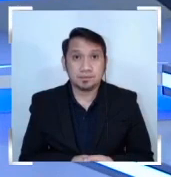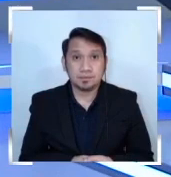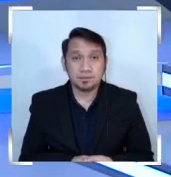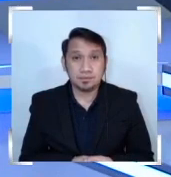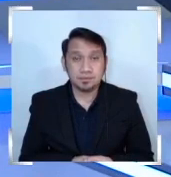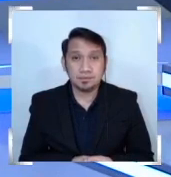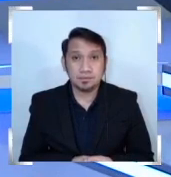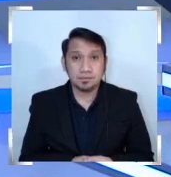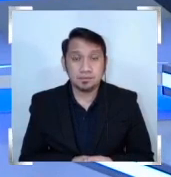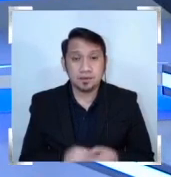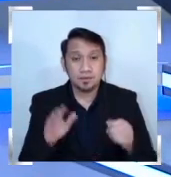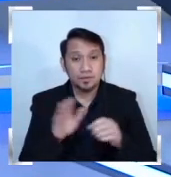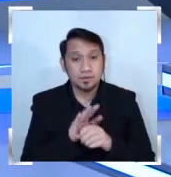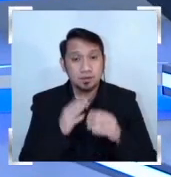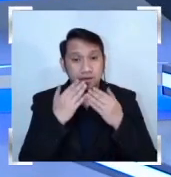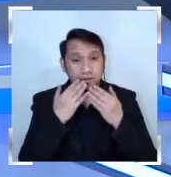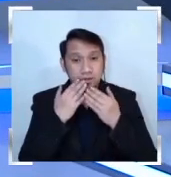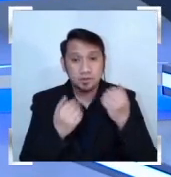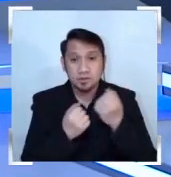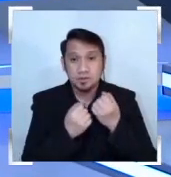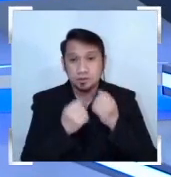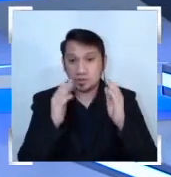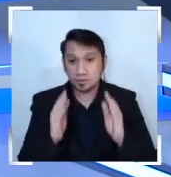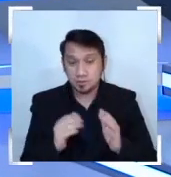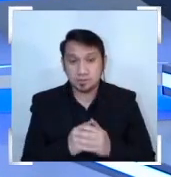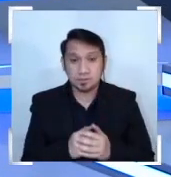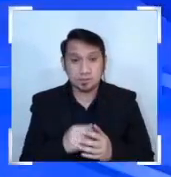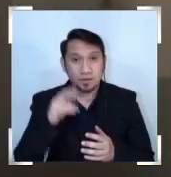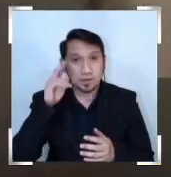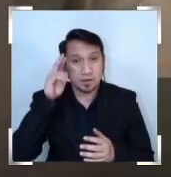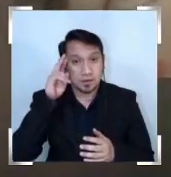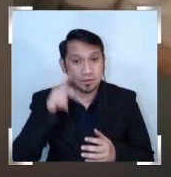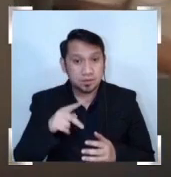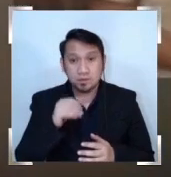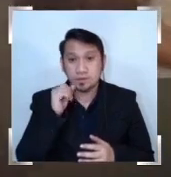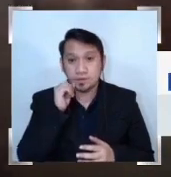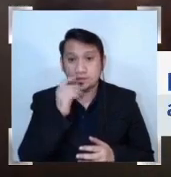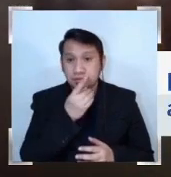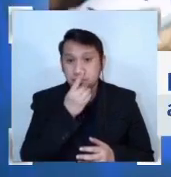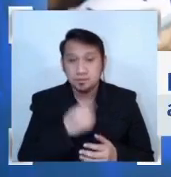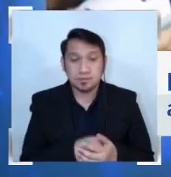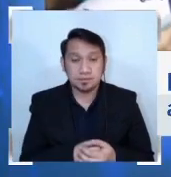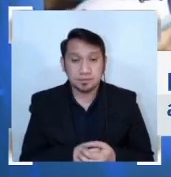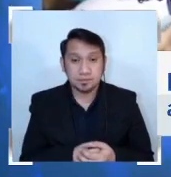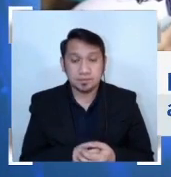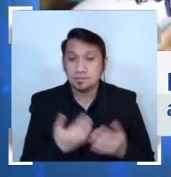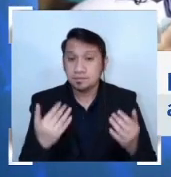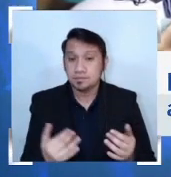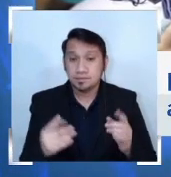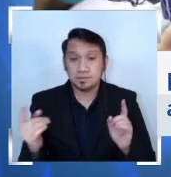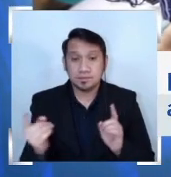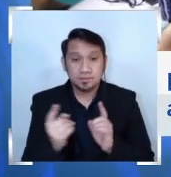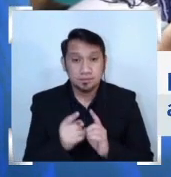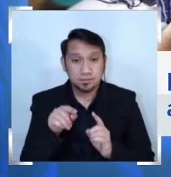Puno ng pasasalamat sa kanyang mga taga-suporta si Vice Presidential Frontrunner Davao City Mayor Sara Duterte. Nakipagkita ang alkalde sa kanyang